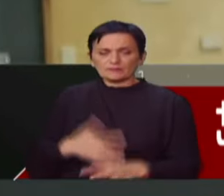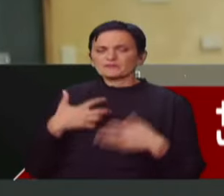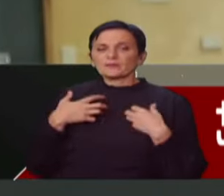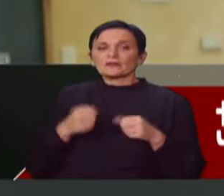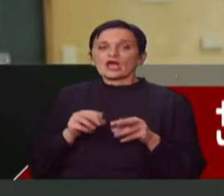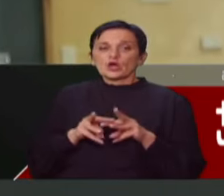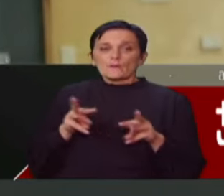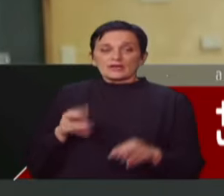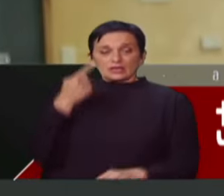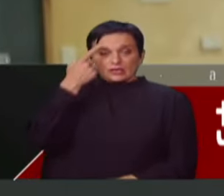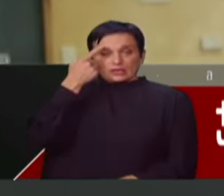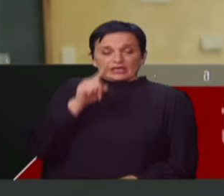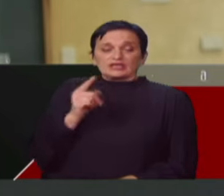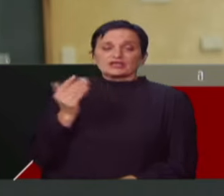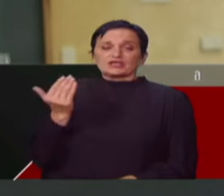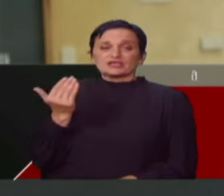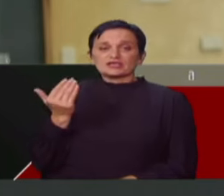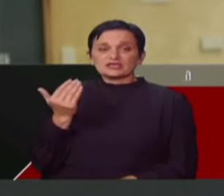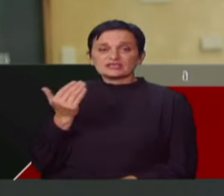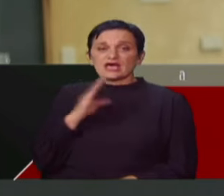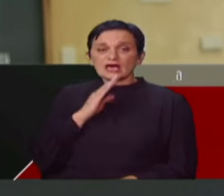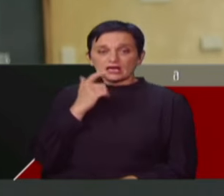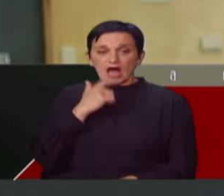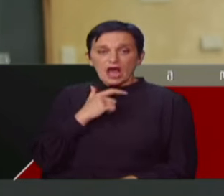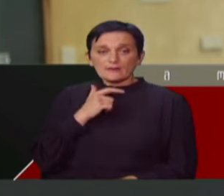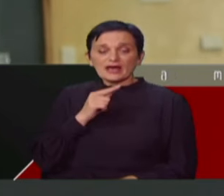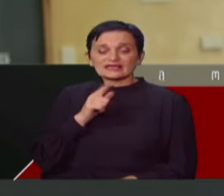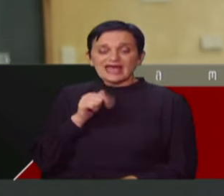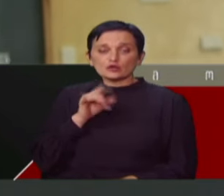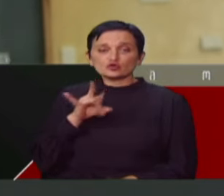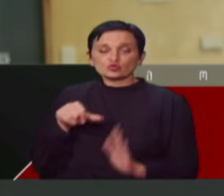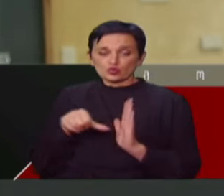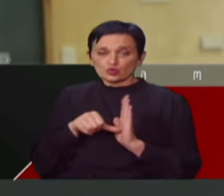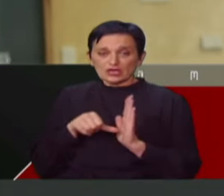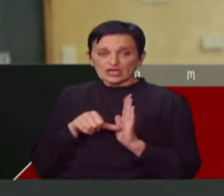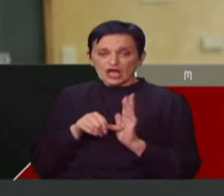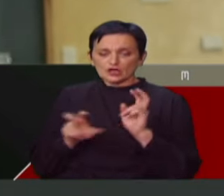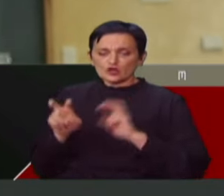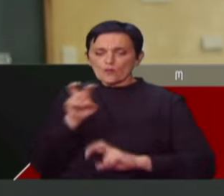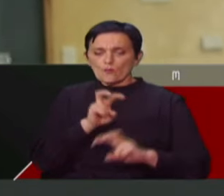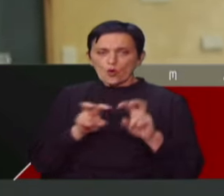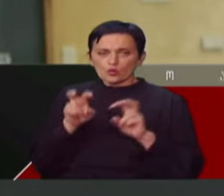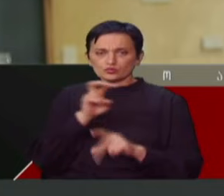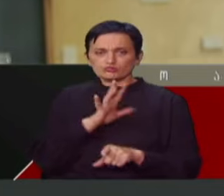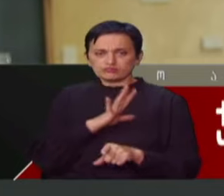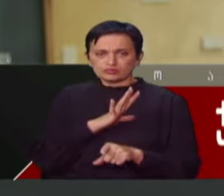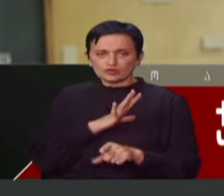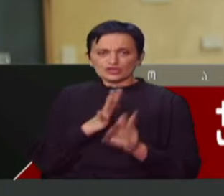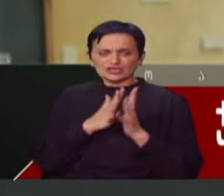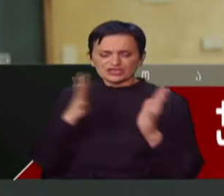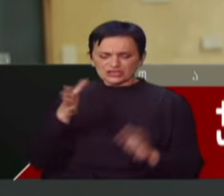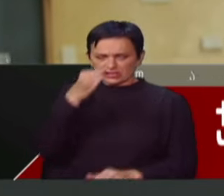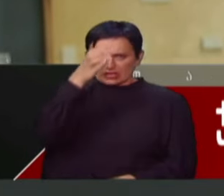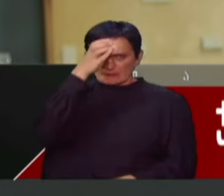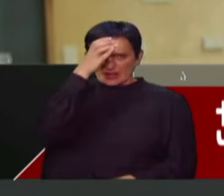ჯანდაცვის მინისტრის ინიციატივით და ქალბატონ თეაწოლუკიანის დახმარებით მოძიებული იქნა დიდი